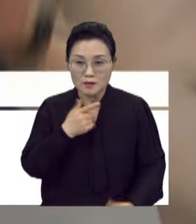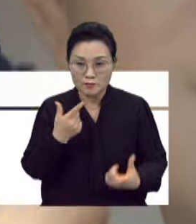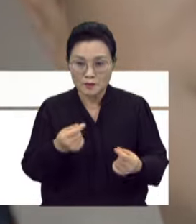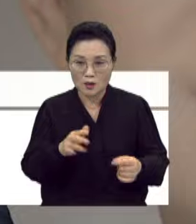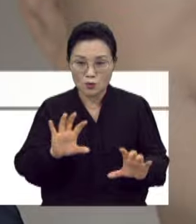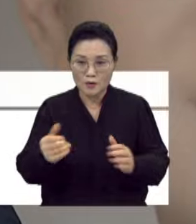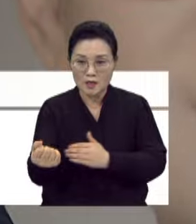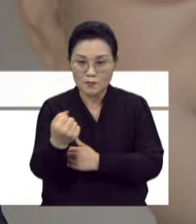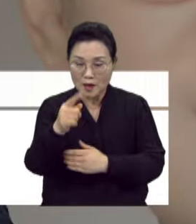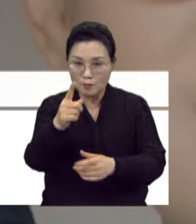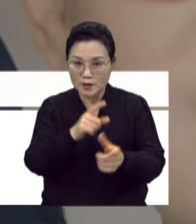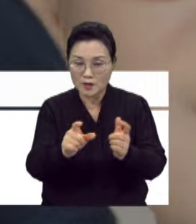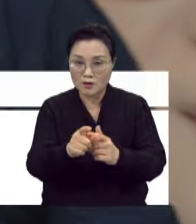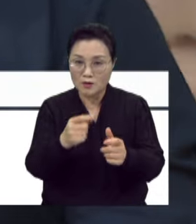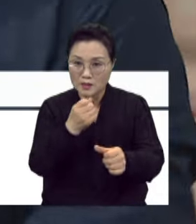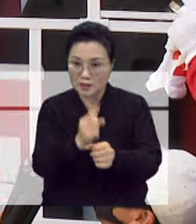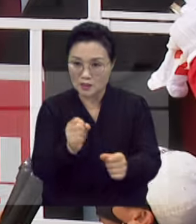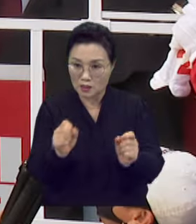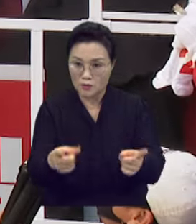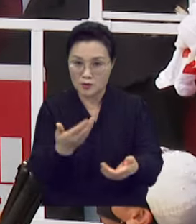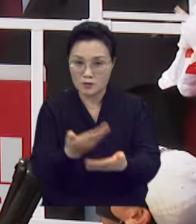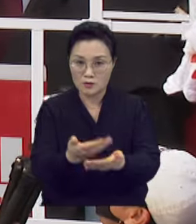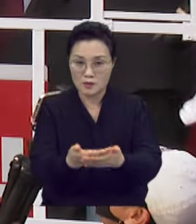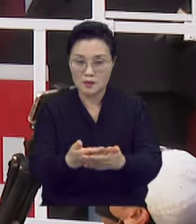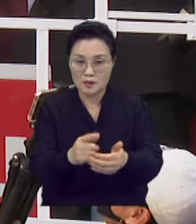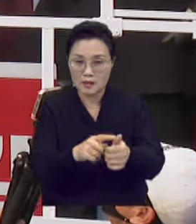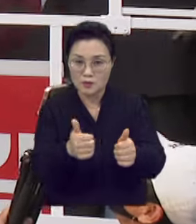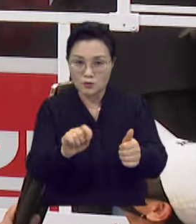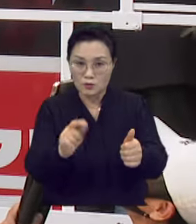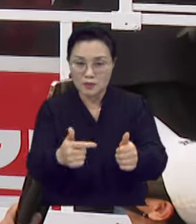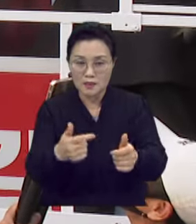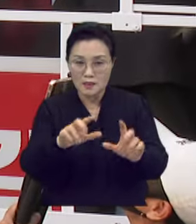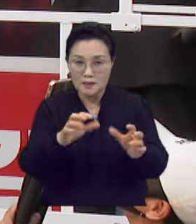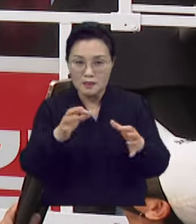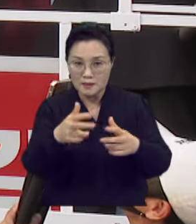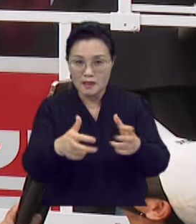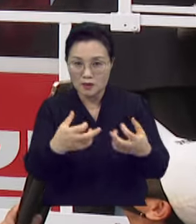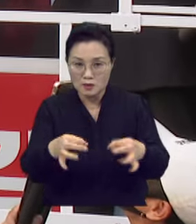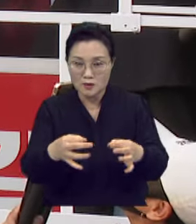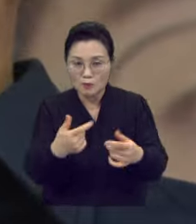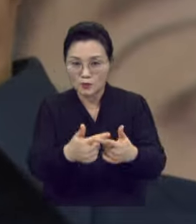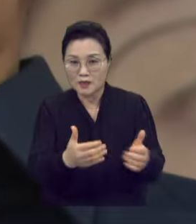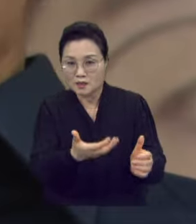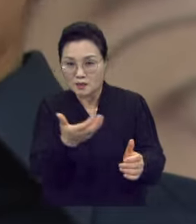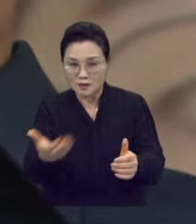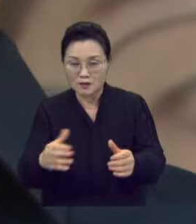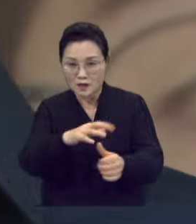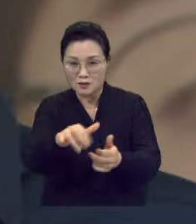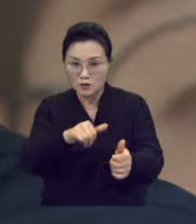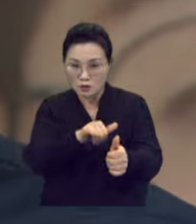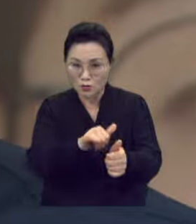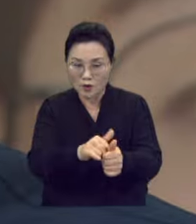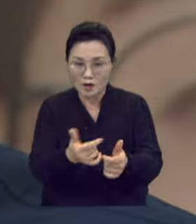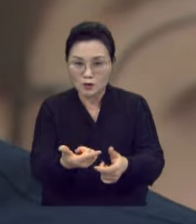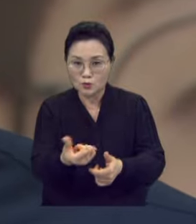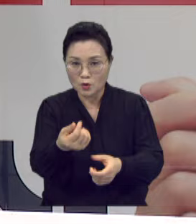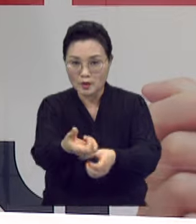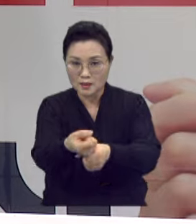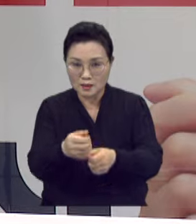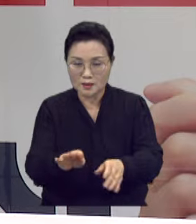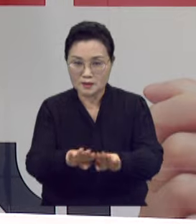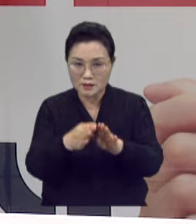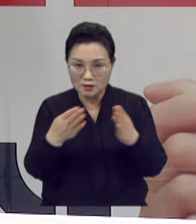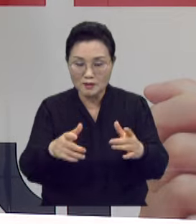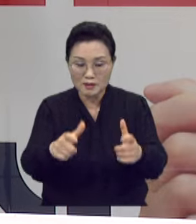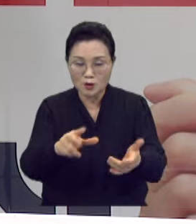국민의힘에게 한 번 더 기회를 주십시오. 한 위원장은 산업은행 부산 이전, 가덕 신공항 조기 완공 등 지역 현안도